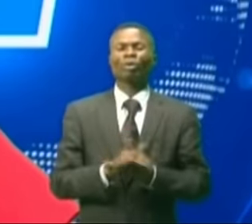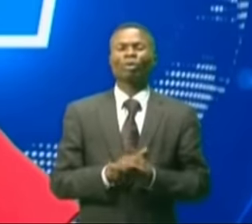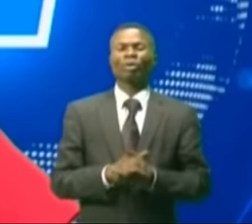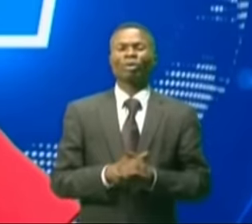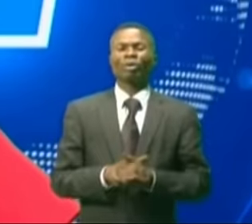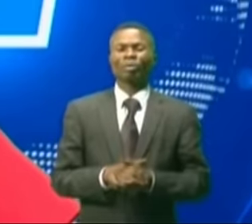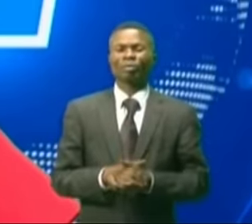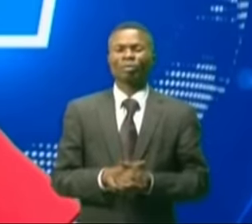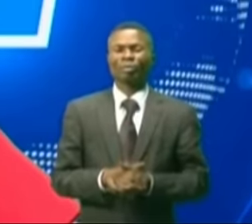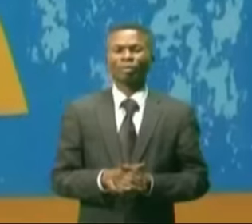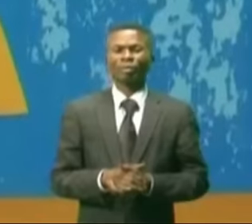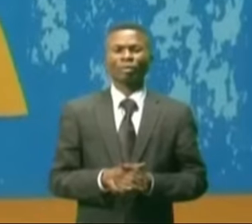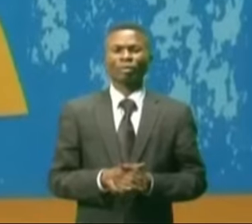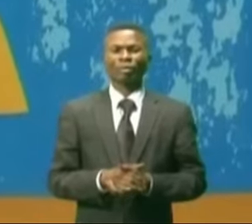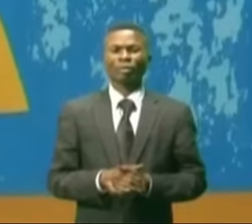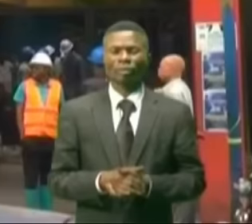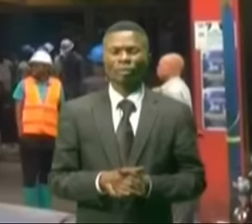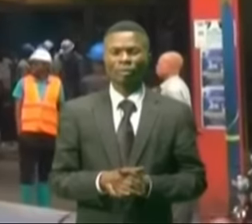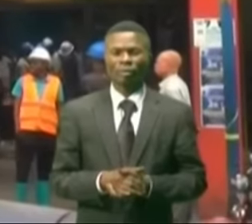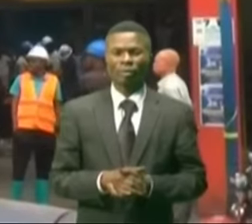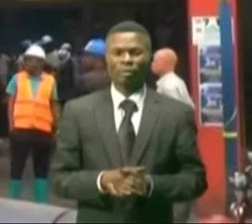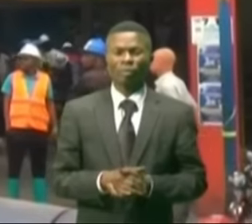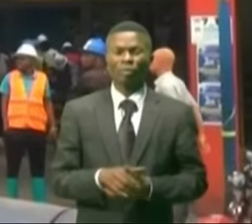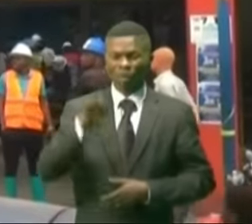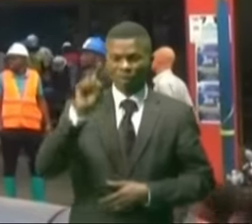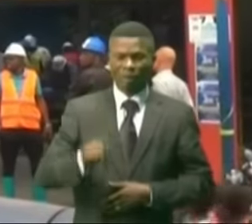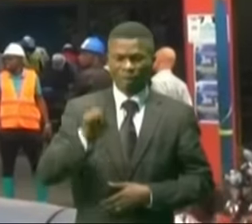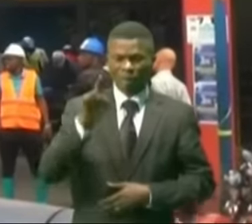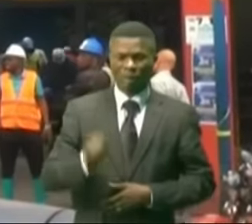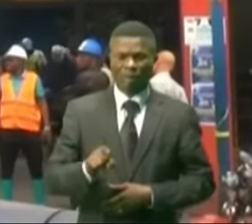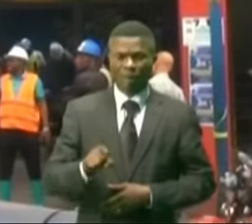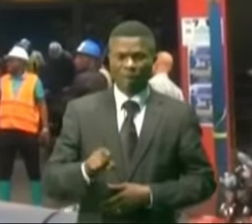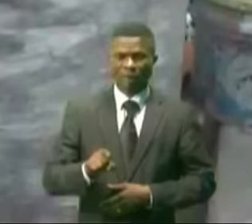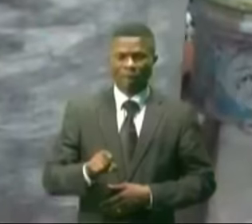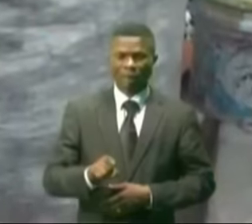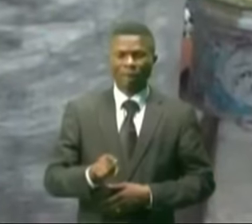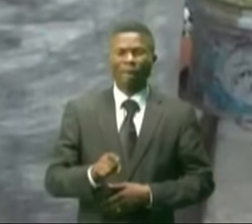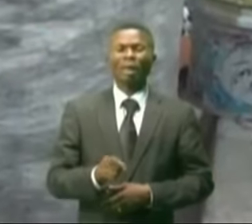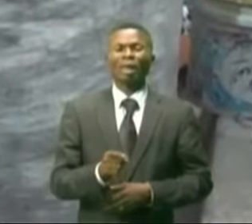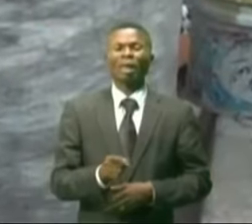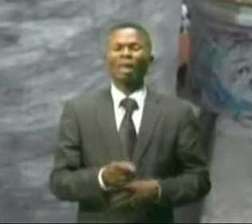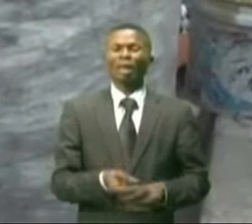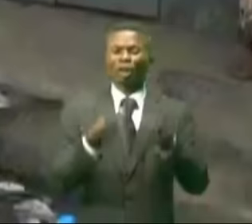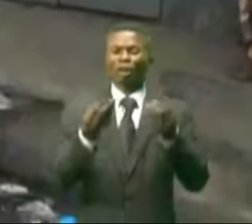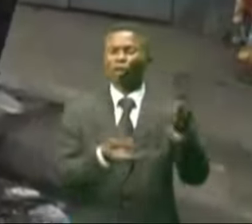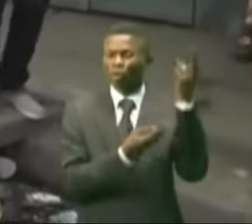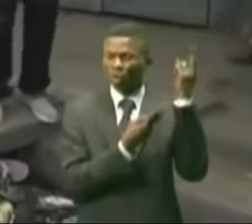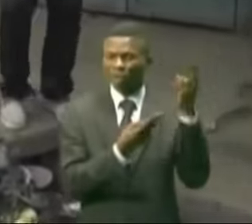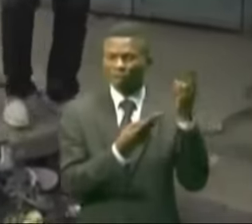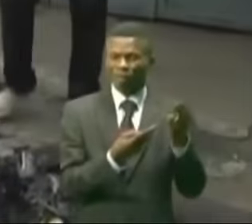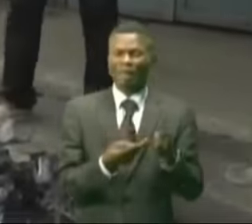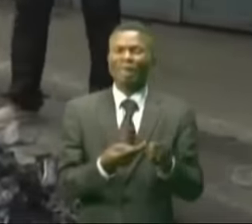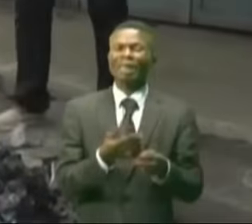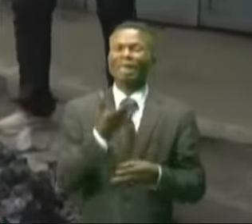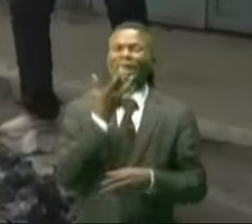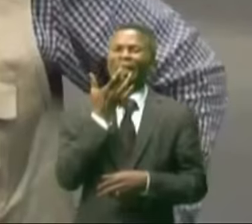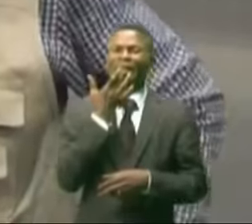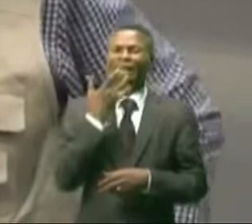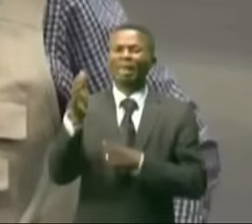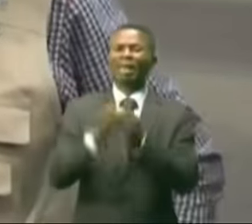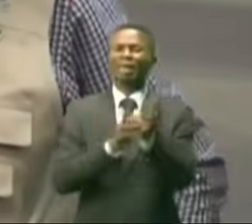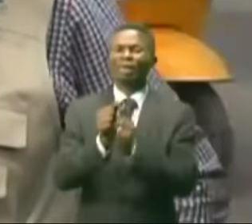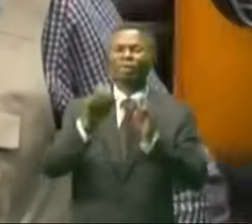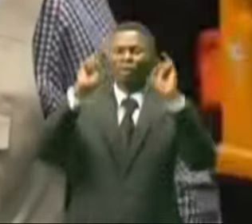ce reportage. Il faut une plus-value aux déchets plastiques qui polluent l'environnement de la ville de